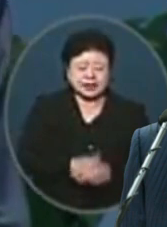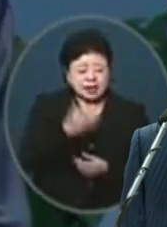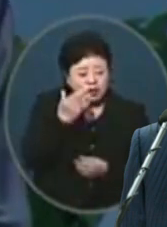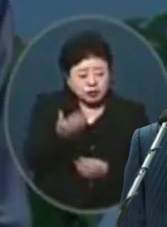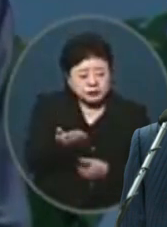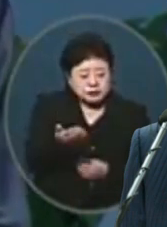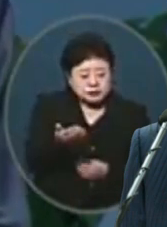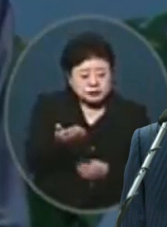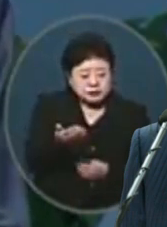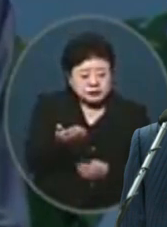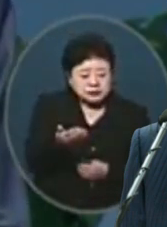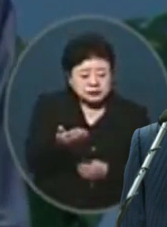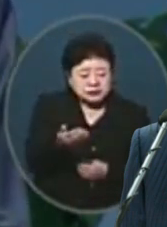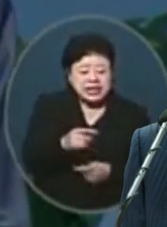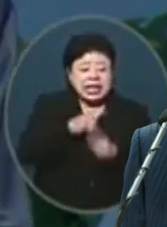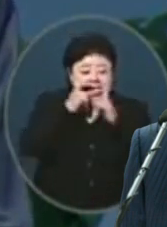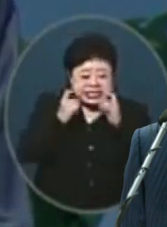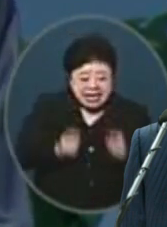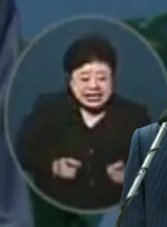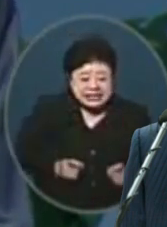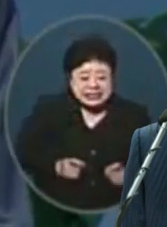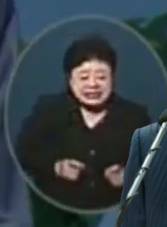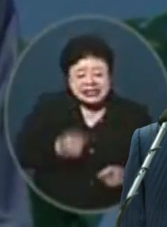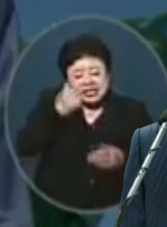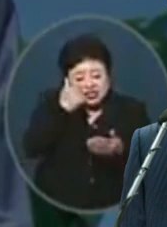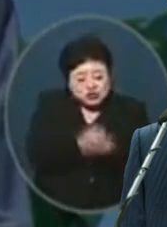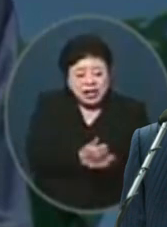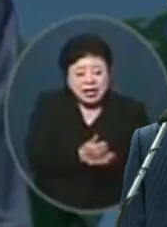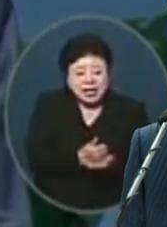여러분, 개인의 죄를